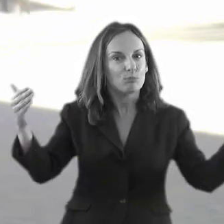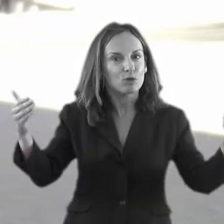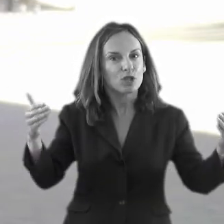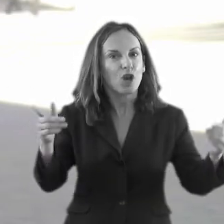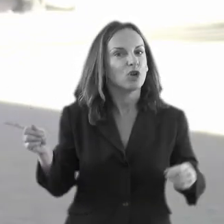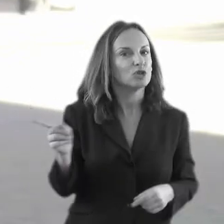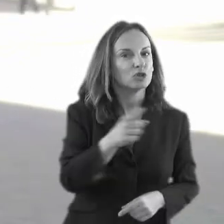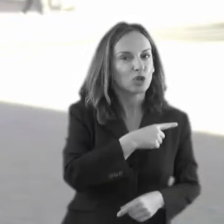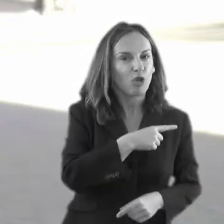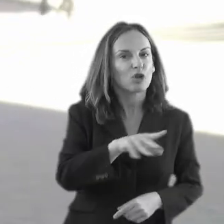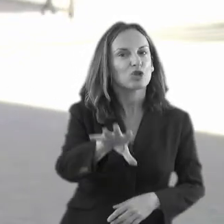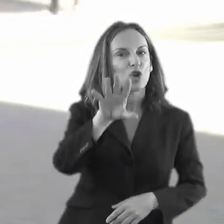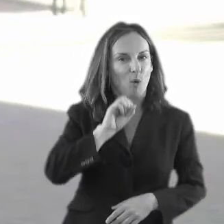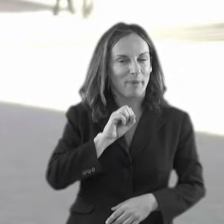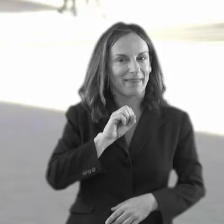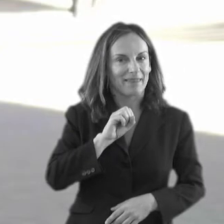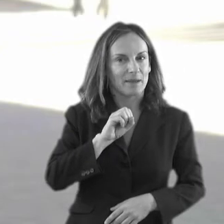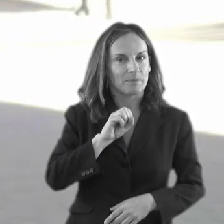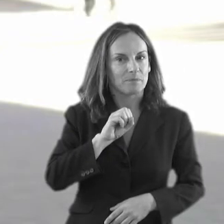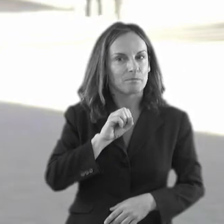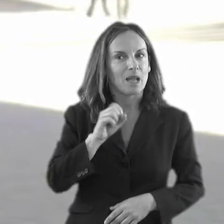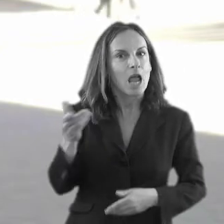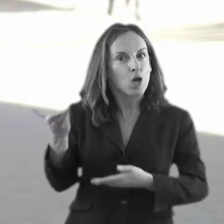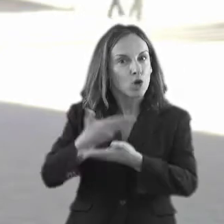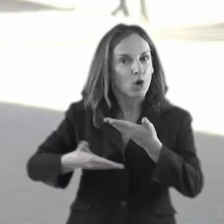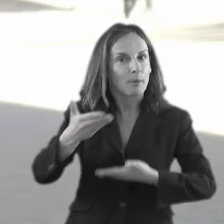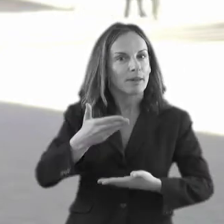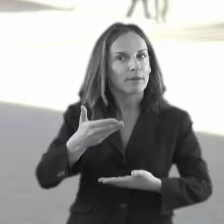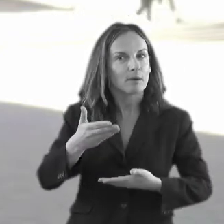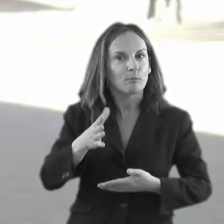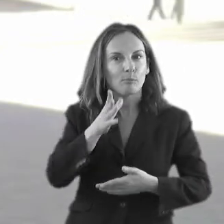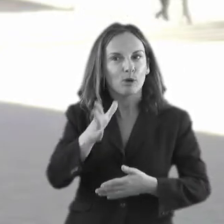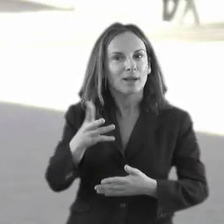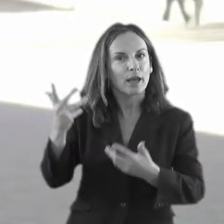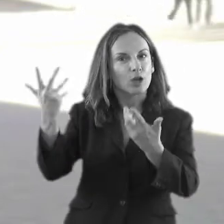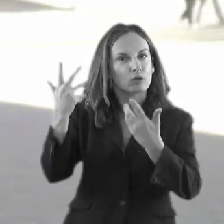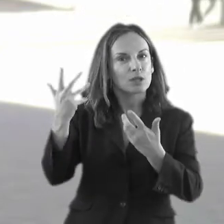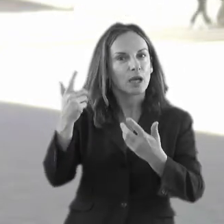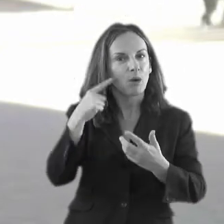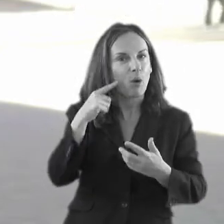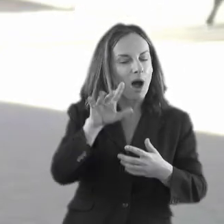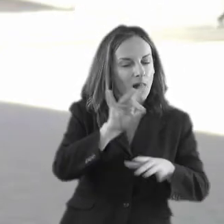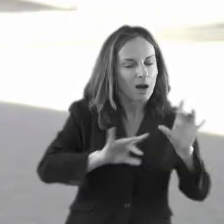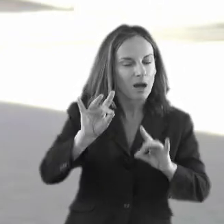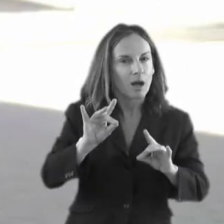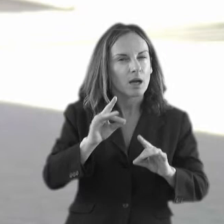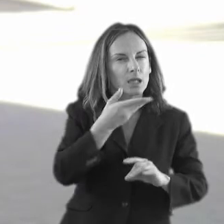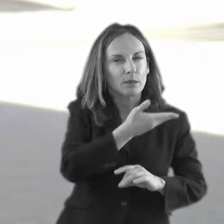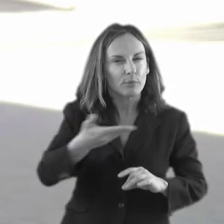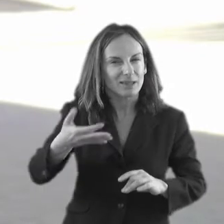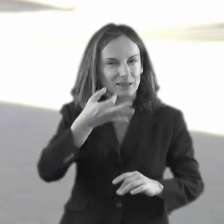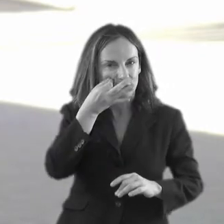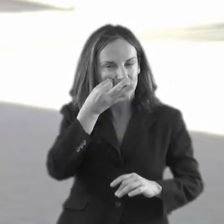l'especialista, és un aliat nostre perquè ens ajuda a traduir, a veure què és el que realment és fonamental, què